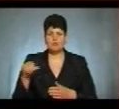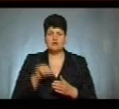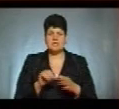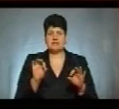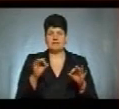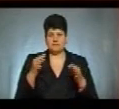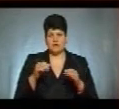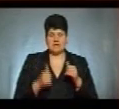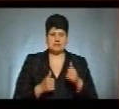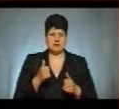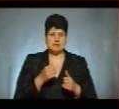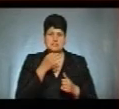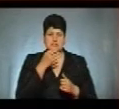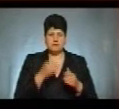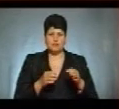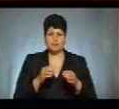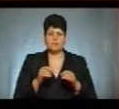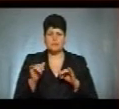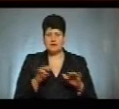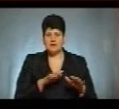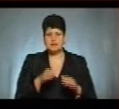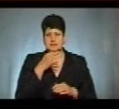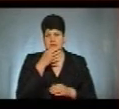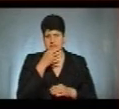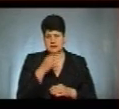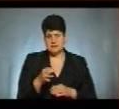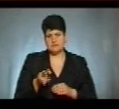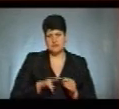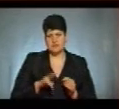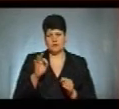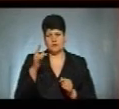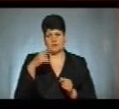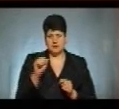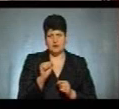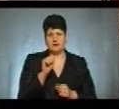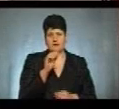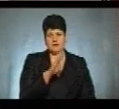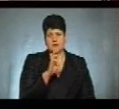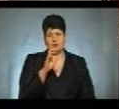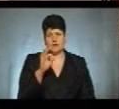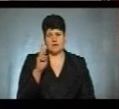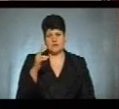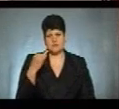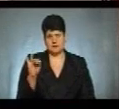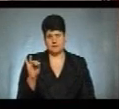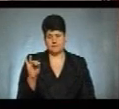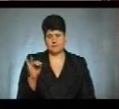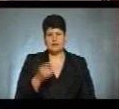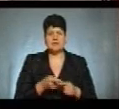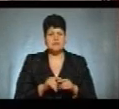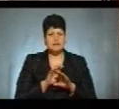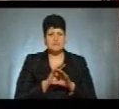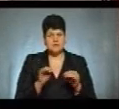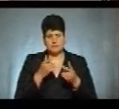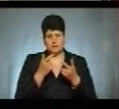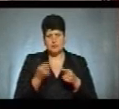повідомив директор Департаменту соцзахисту населення облдержадміністрації Вадим Боярський. Це вся інформація